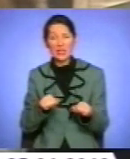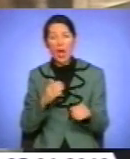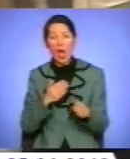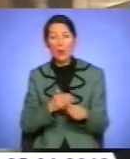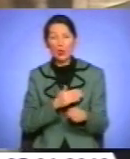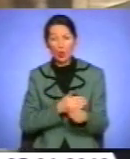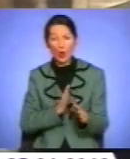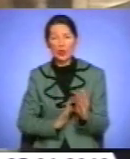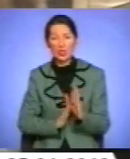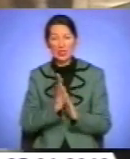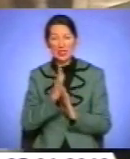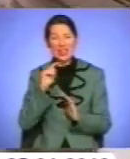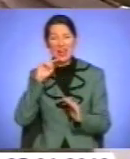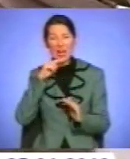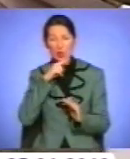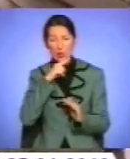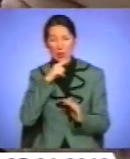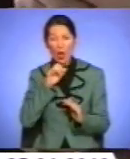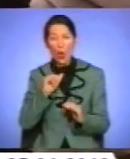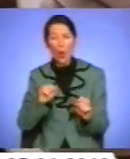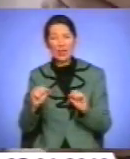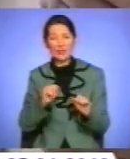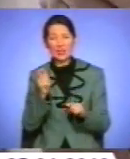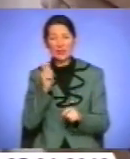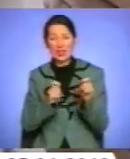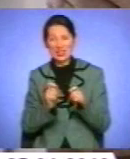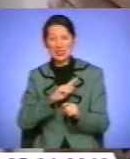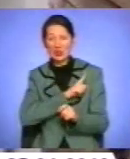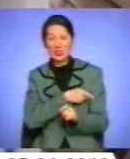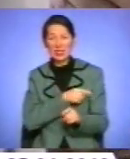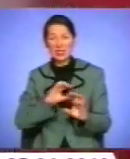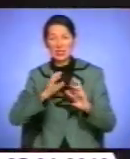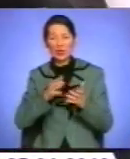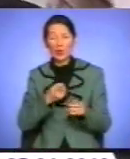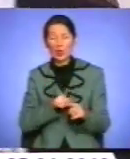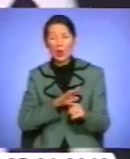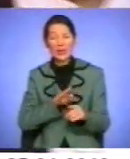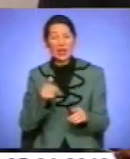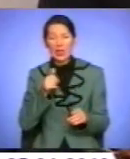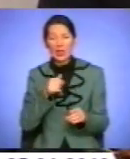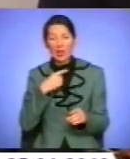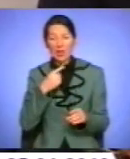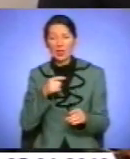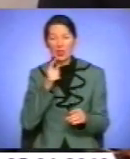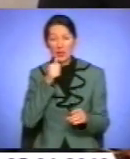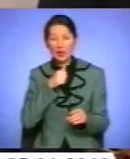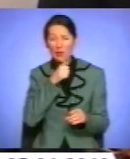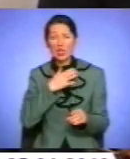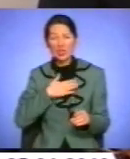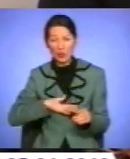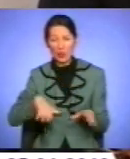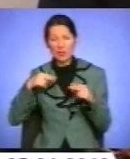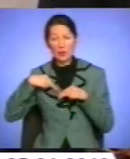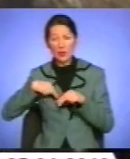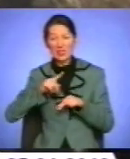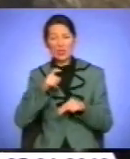поступово зростання економіки. У керівництва з'їзду сильних світу цього не приховують. Задоволені від співпраці з Україною. Спільно навіть